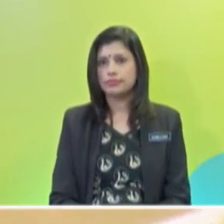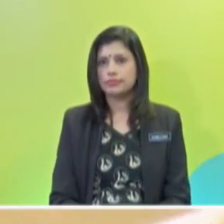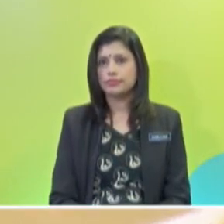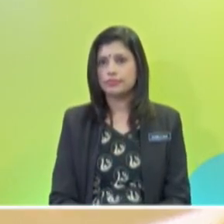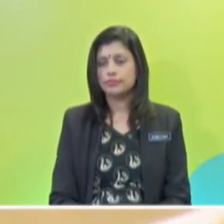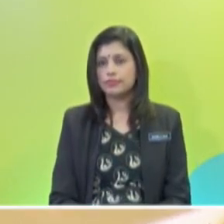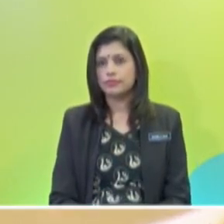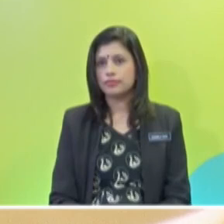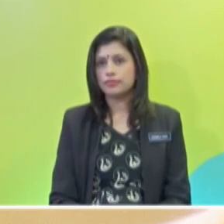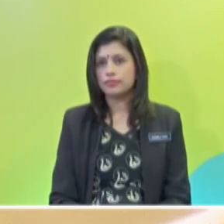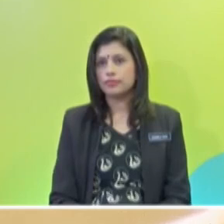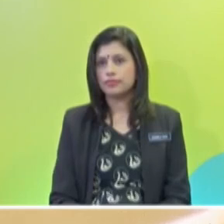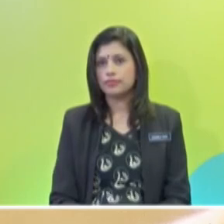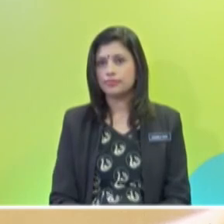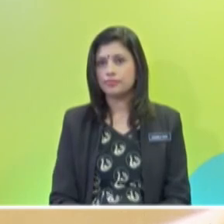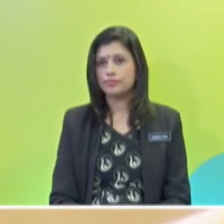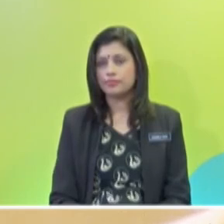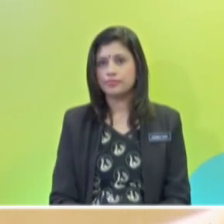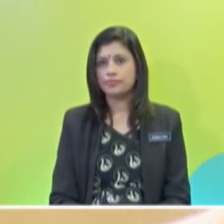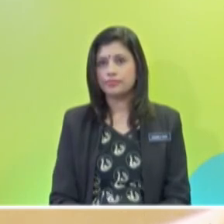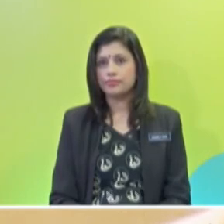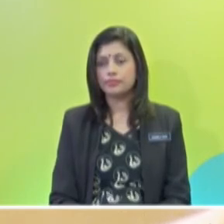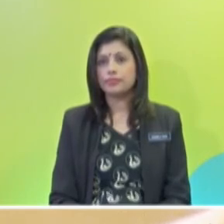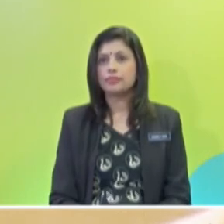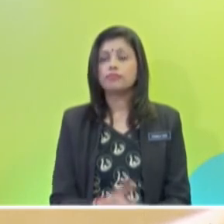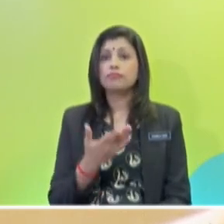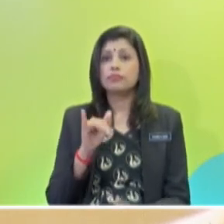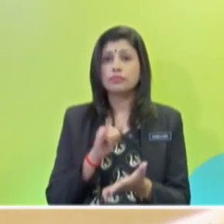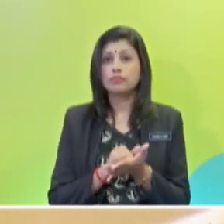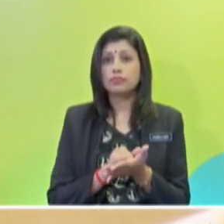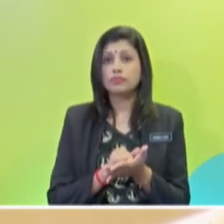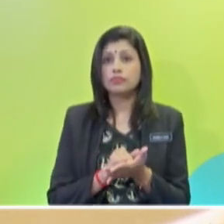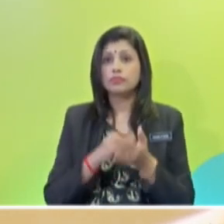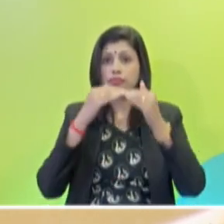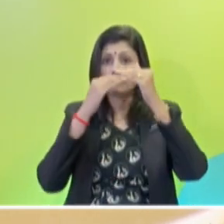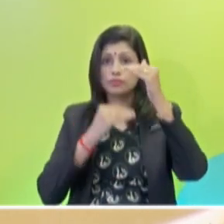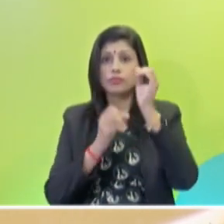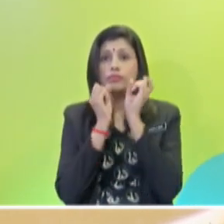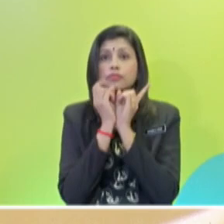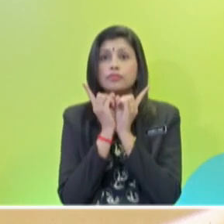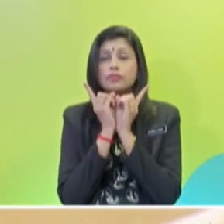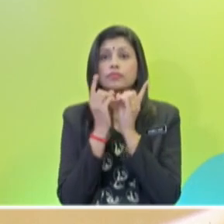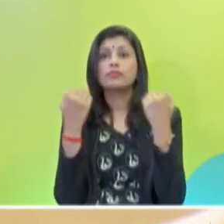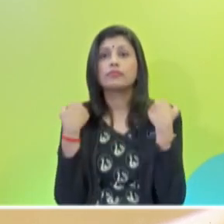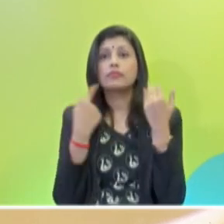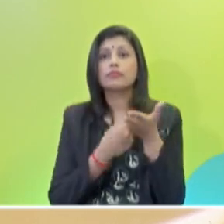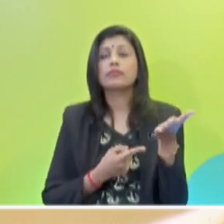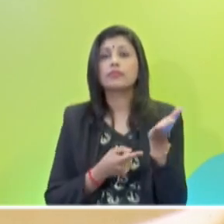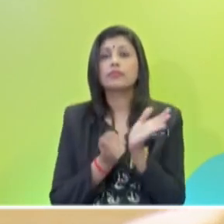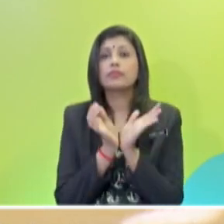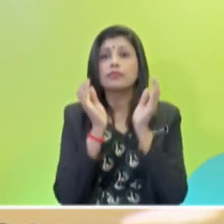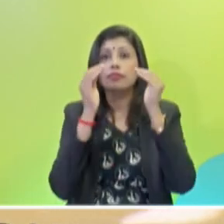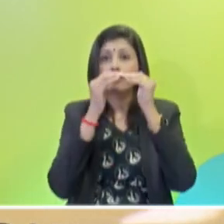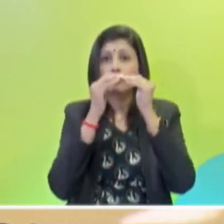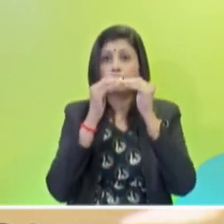kangkung. Di bawah sawi tu sayur apa? Bawah sawi tu cikgu, kubis. Kubis. Mana kubis?